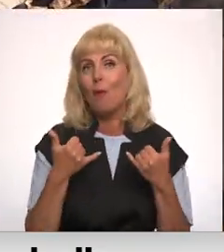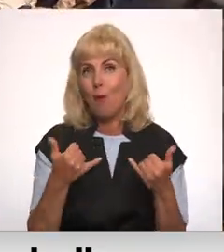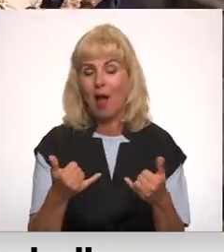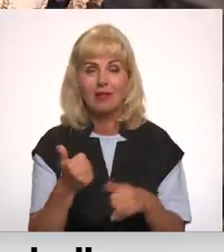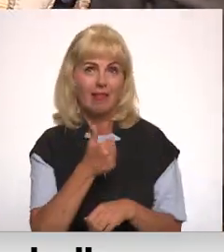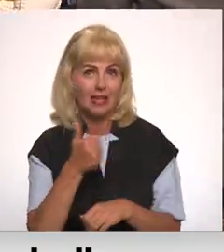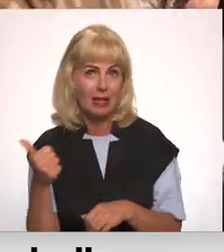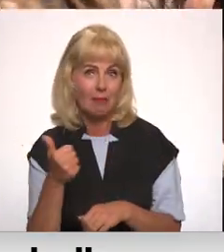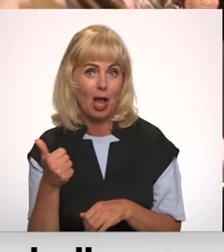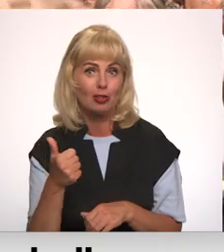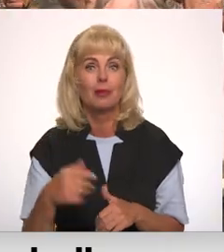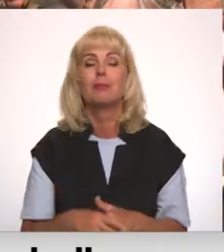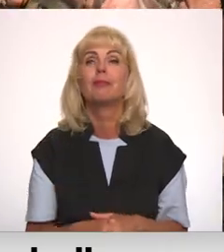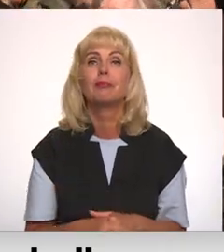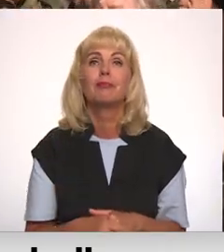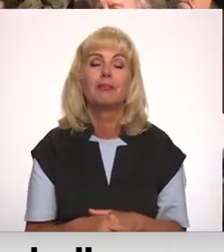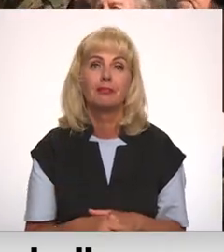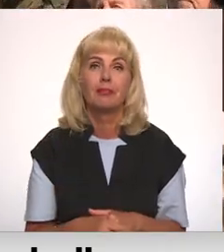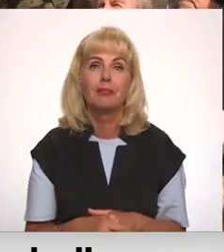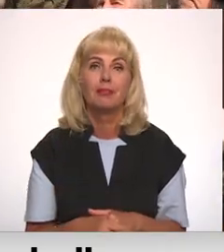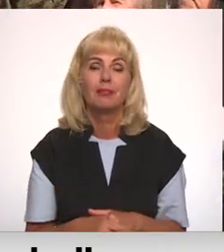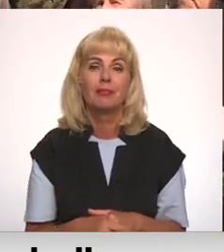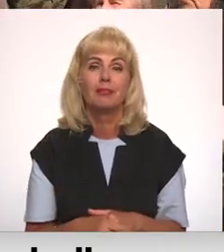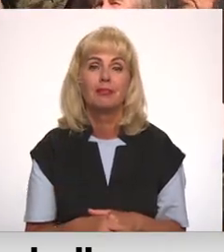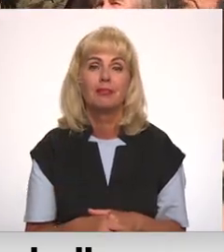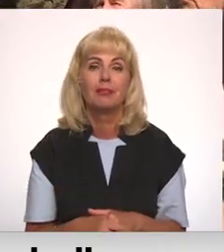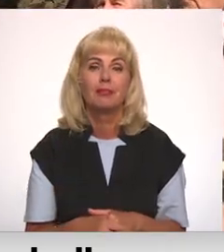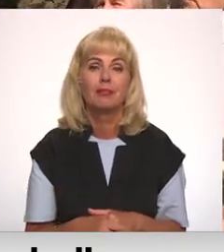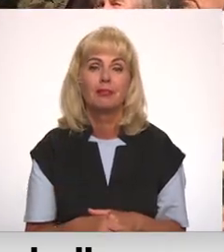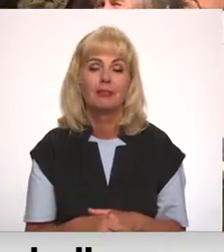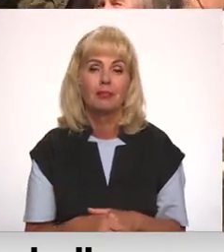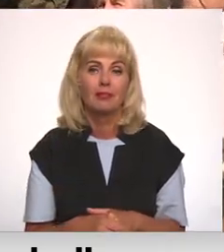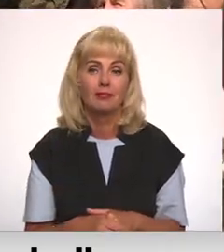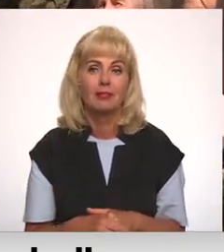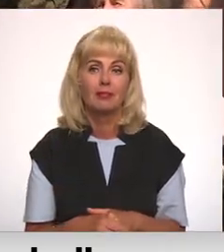īpaši. Aija Kīncēns, Kupč, Latvijas televīzija.